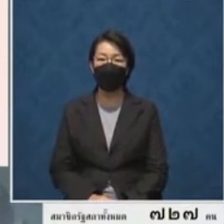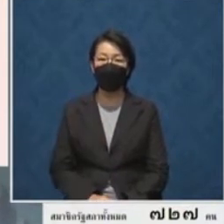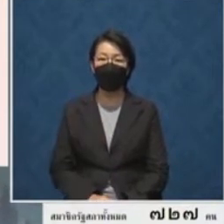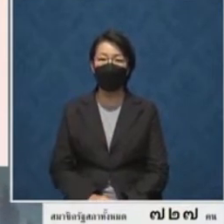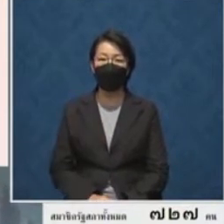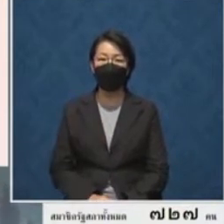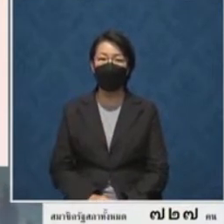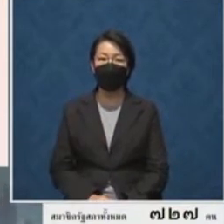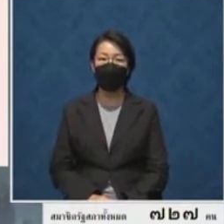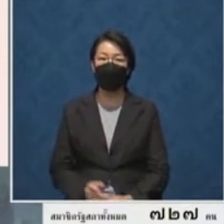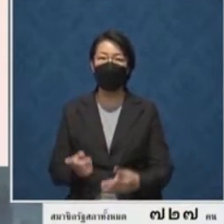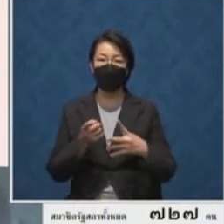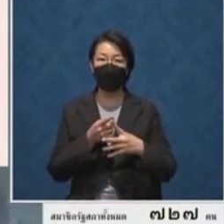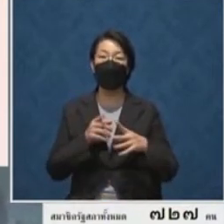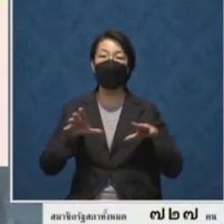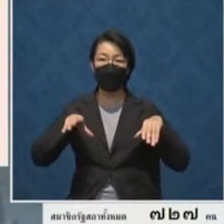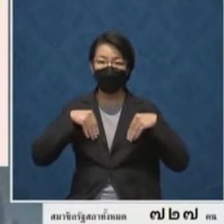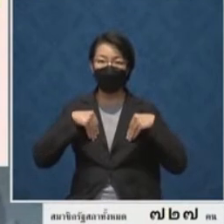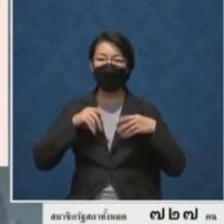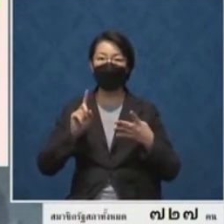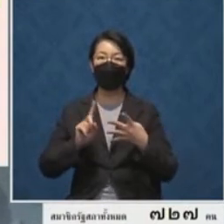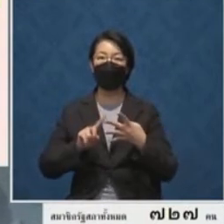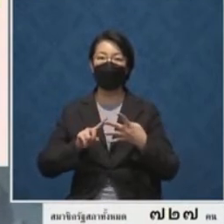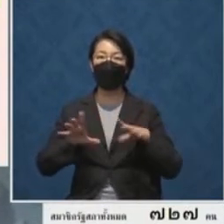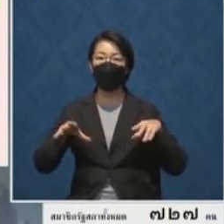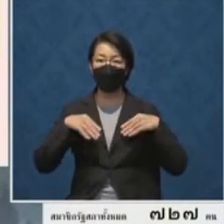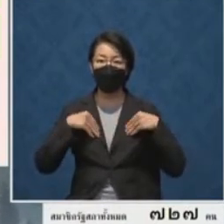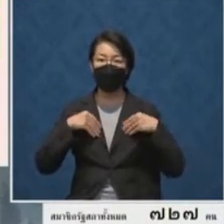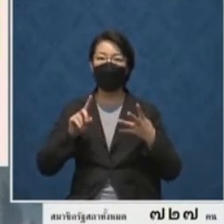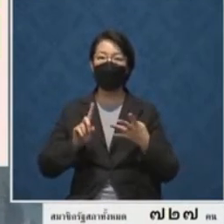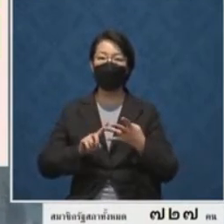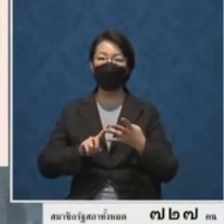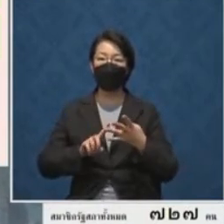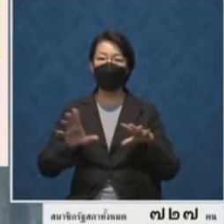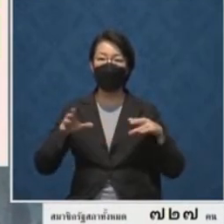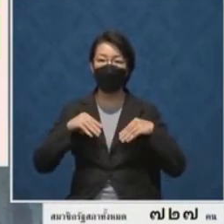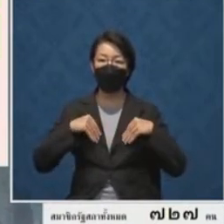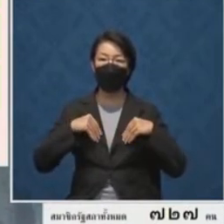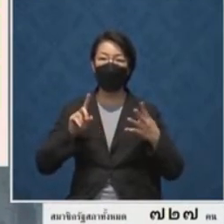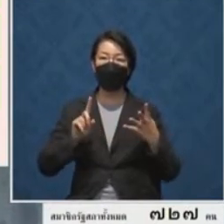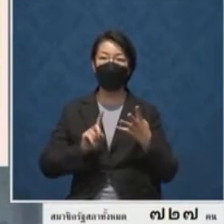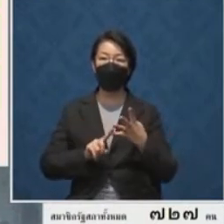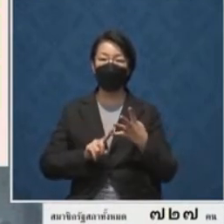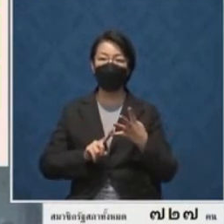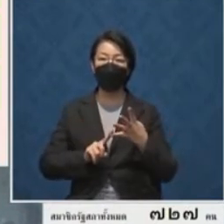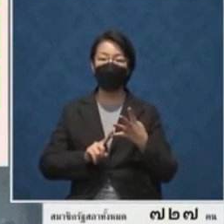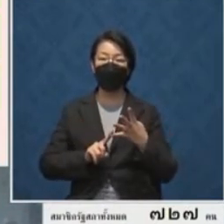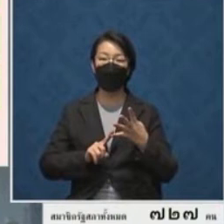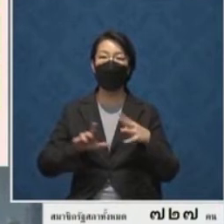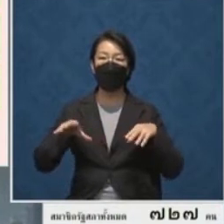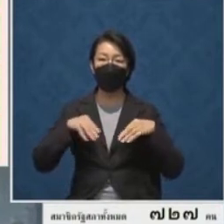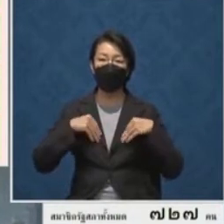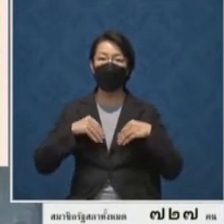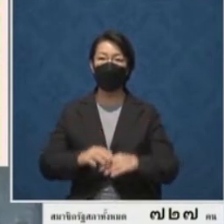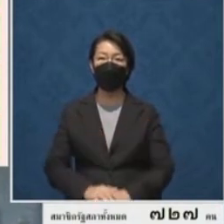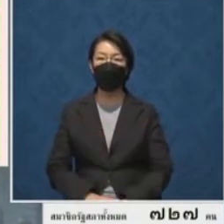1รับหลักการ2รับหลักการ3รับหลักการและ4รับหลักการครับ